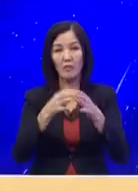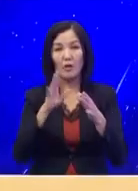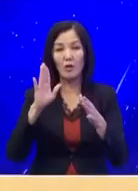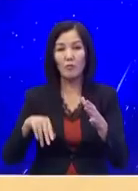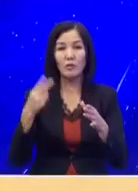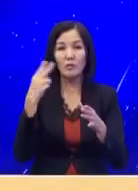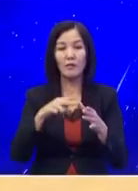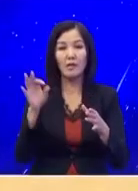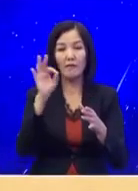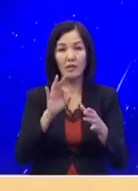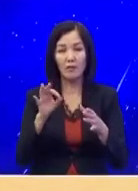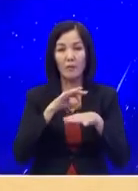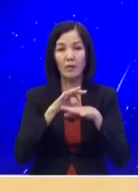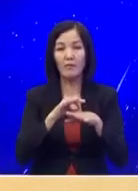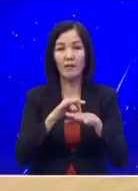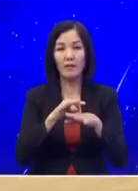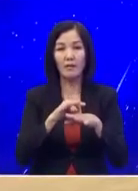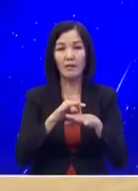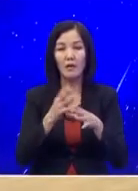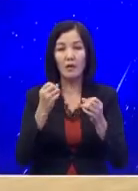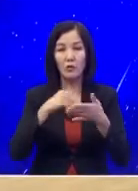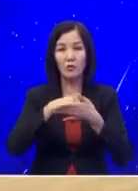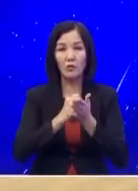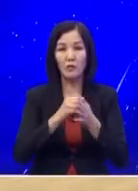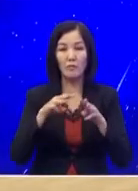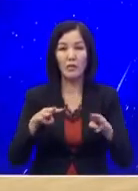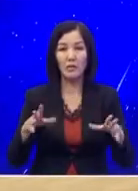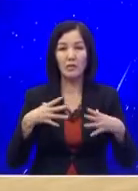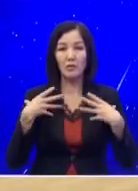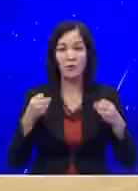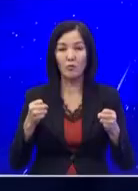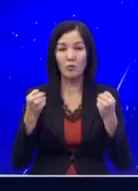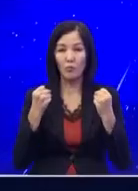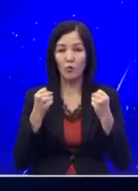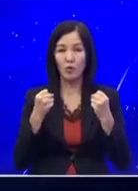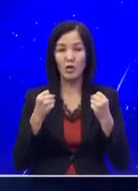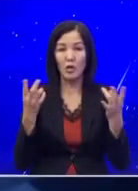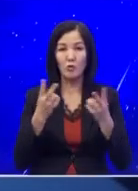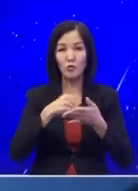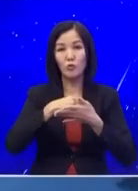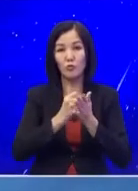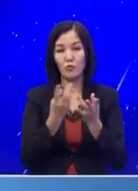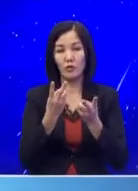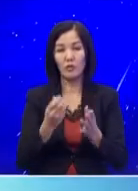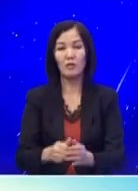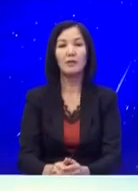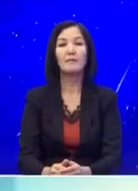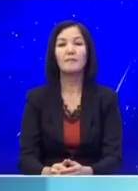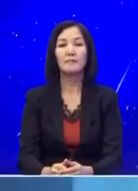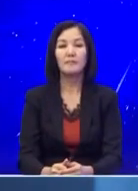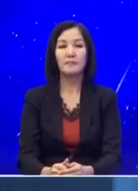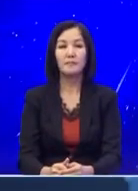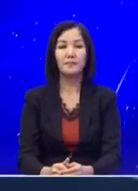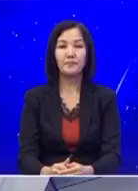20 октября. Но проведение первенства страны еще должно утвердить Министерство физической культуры и спорта. Алексей Цой, Сиди Сюмбек, телеканал ЖТСУ.